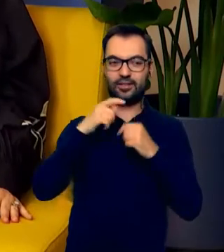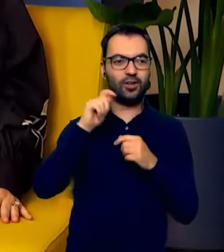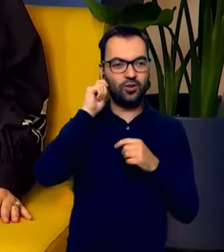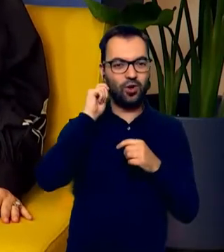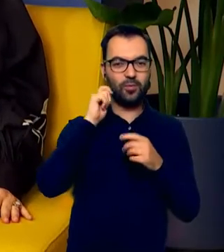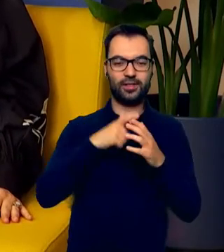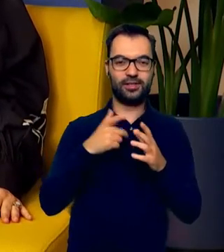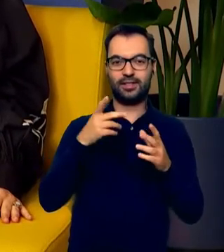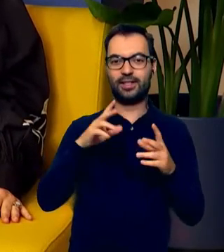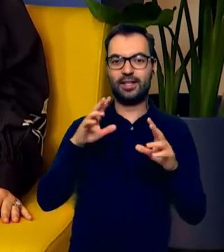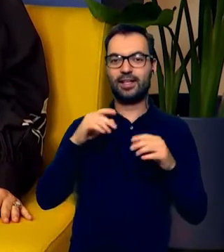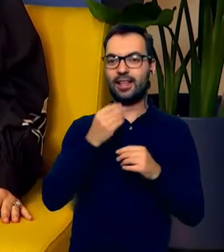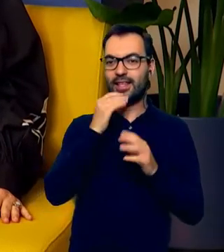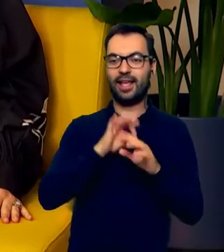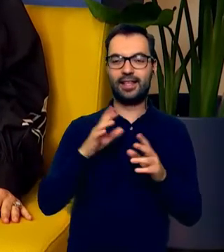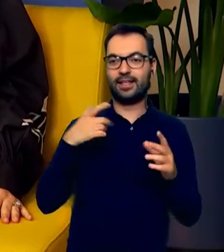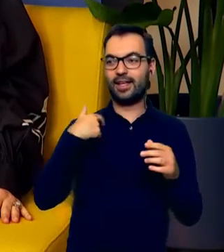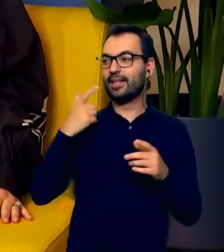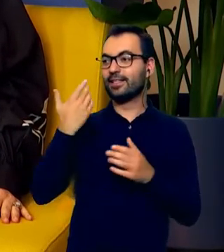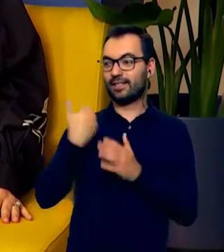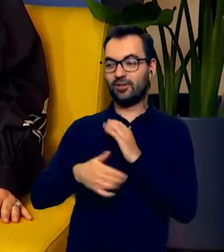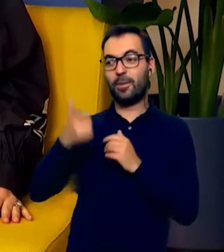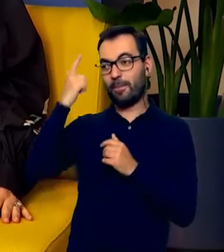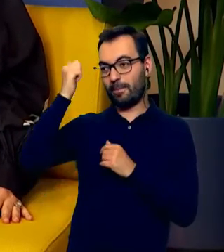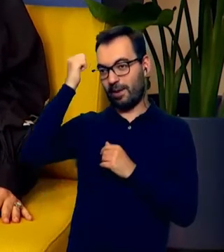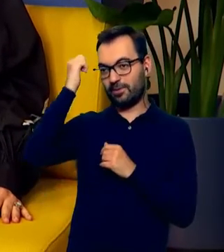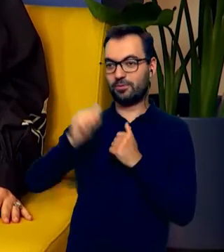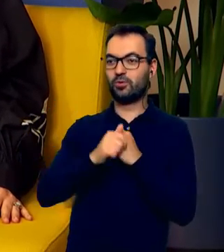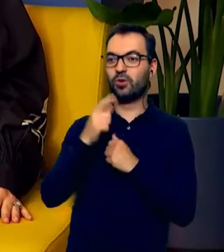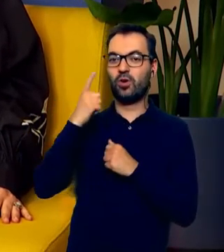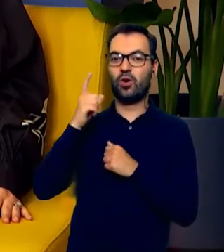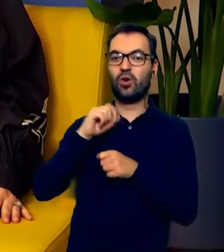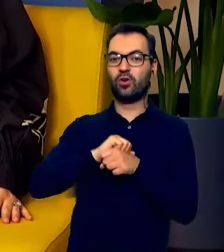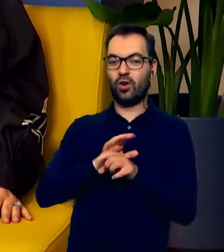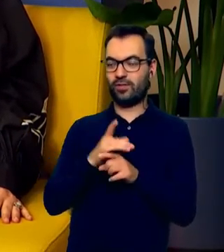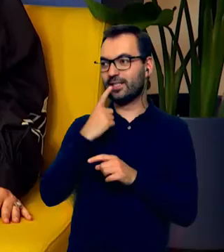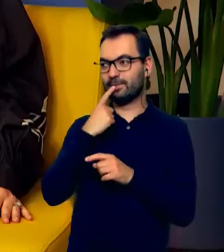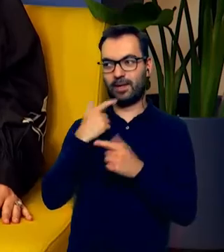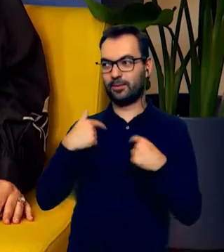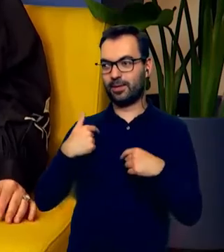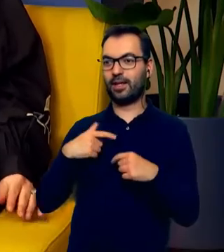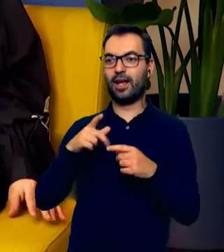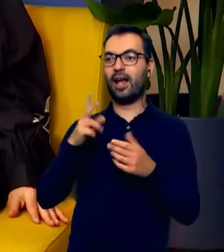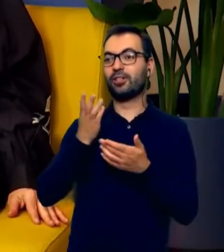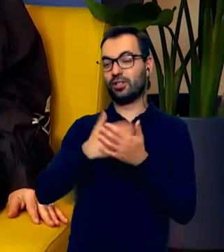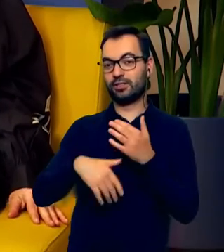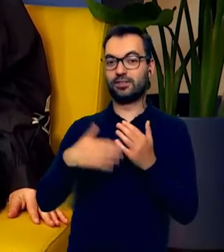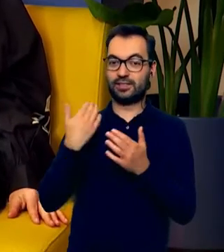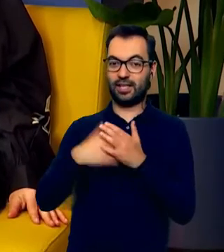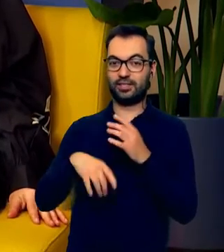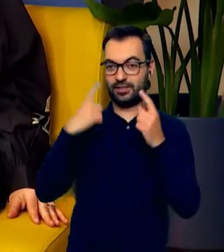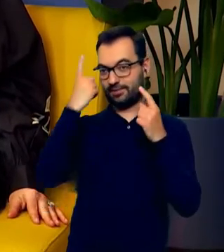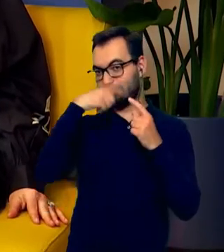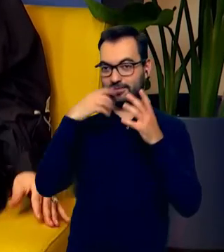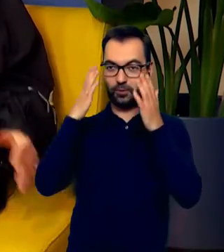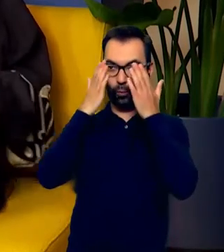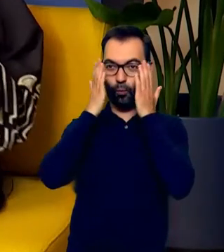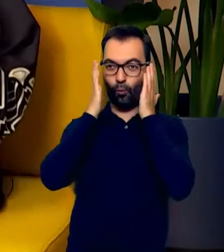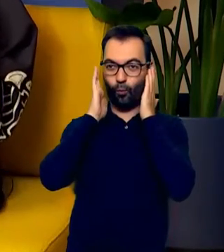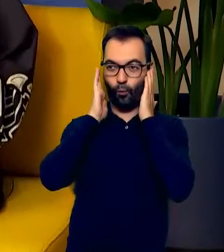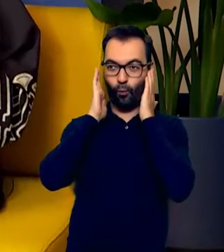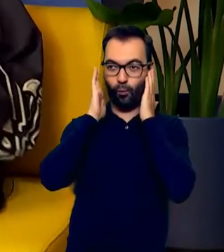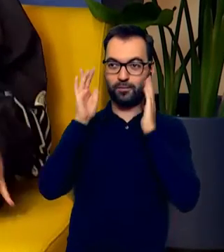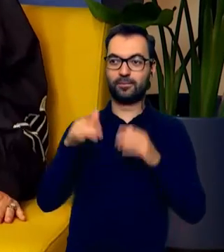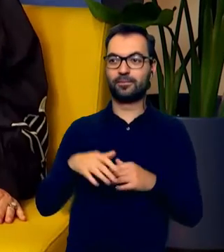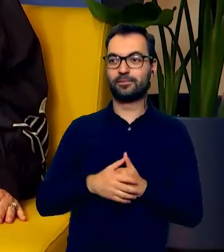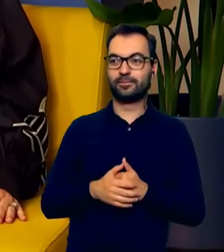takie, diety redukcyjne. Ja straciłam pamięć przez COVID i smak przez jakiś czas, a niektórzy rysy twarzy stracili na